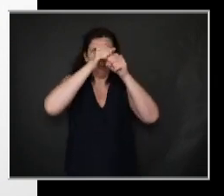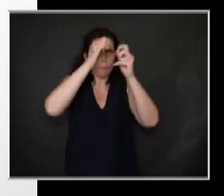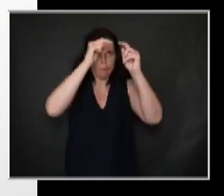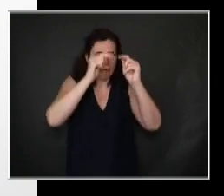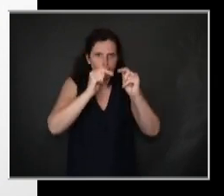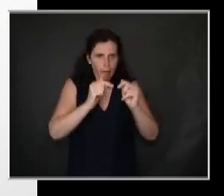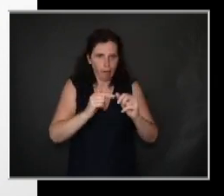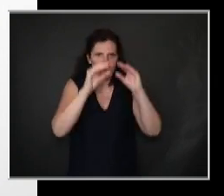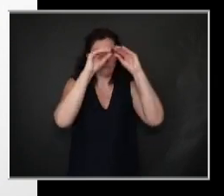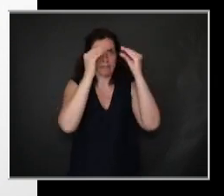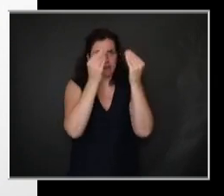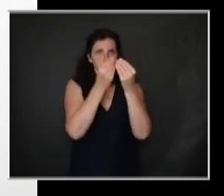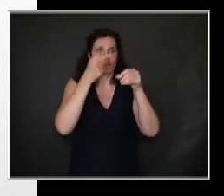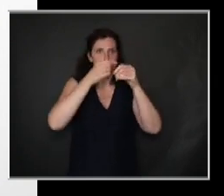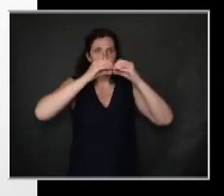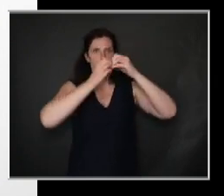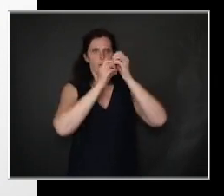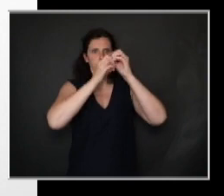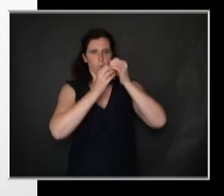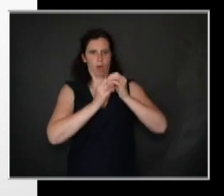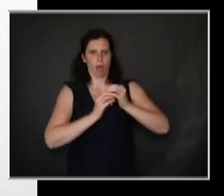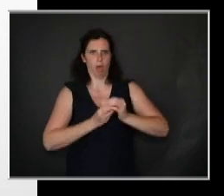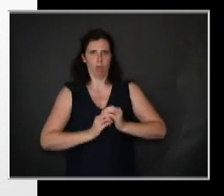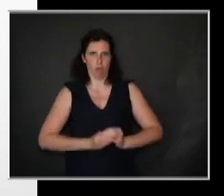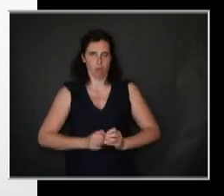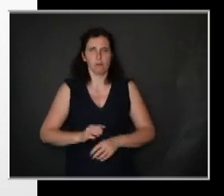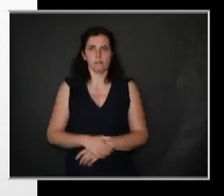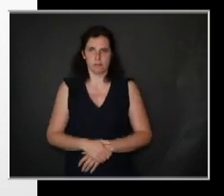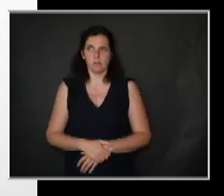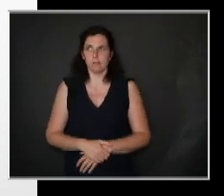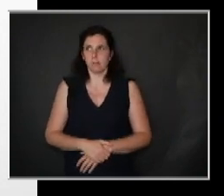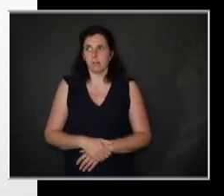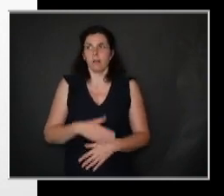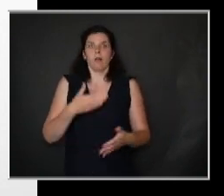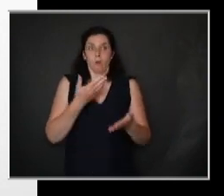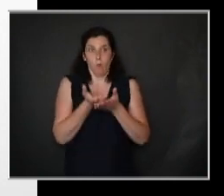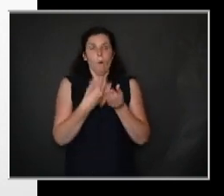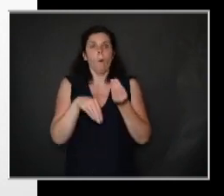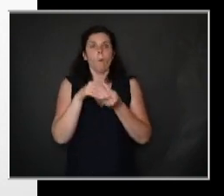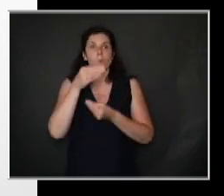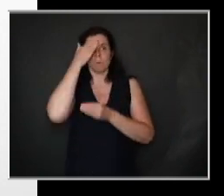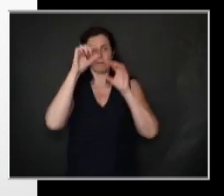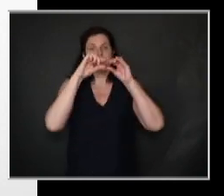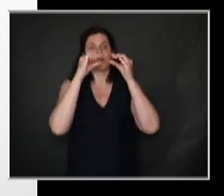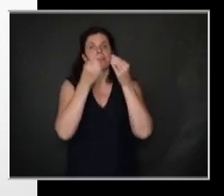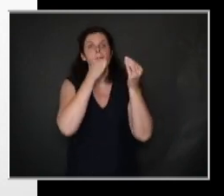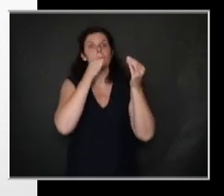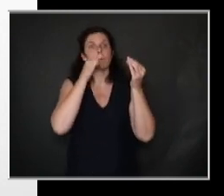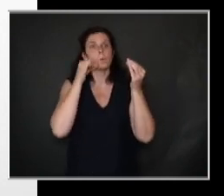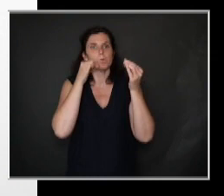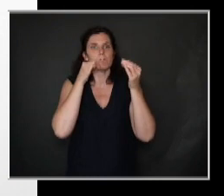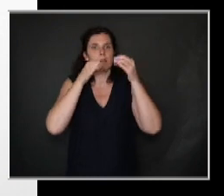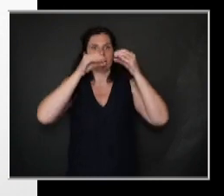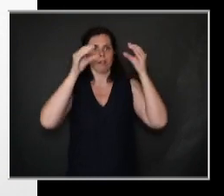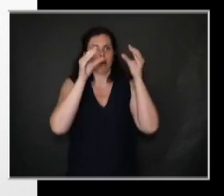arthrose discale et arthrose articulaire postérieure. Ce d'autant plus que quand le disque s'use, les vertèbres ont